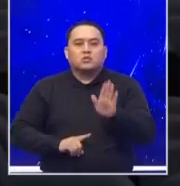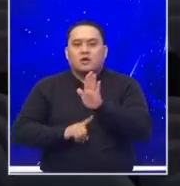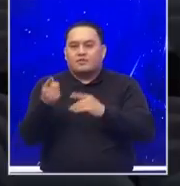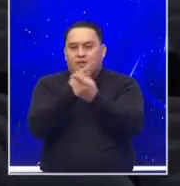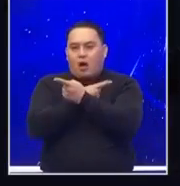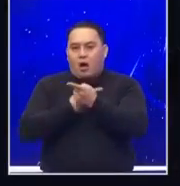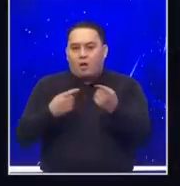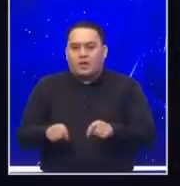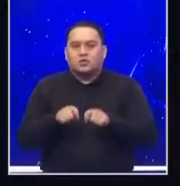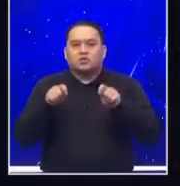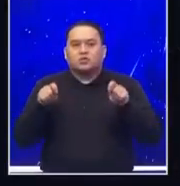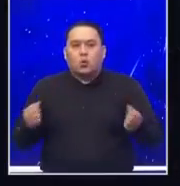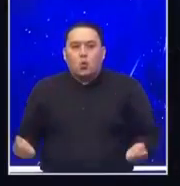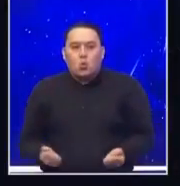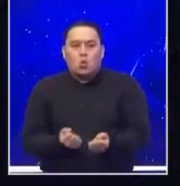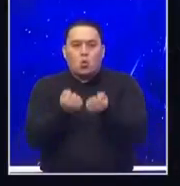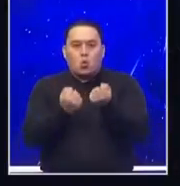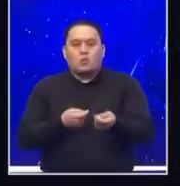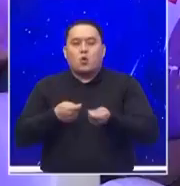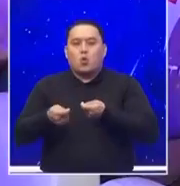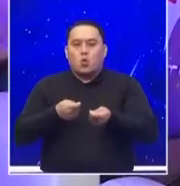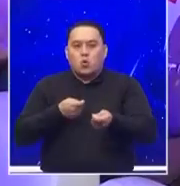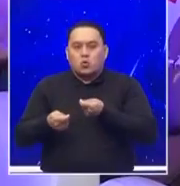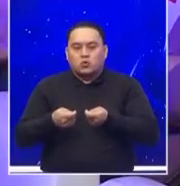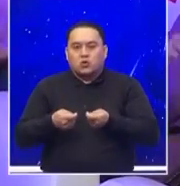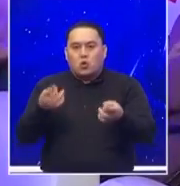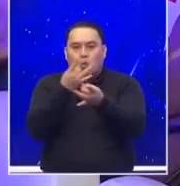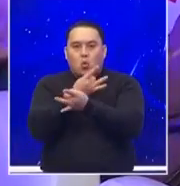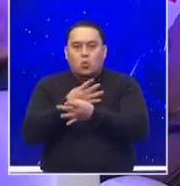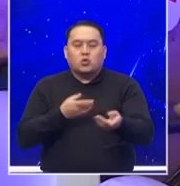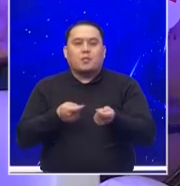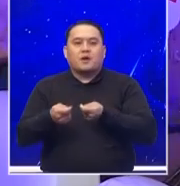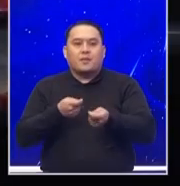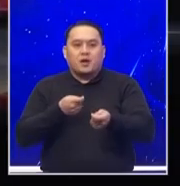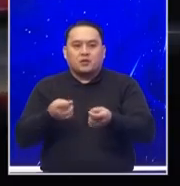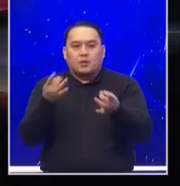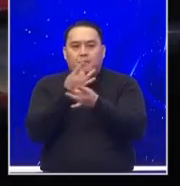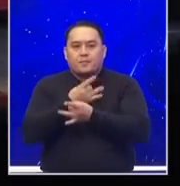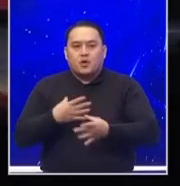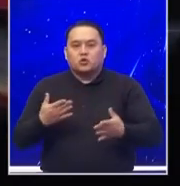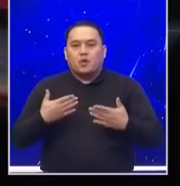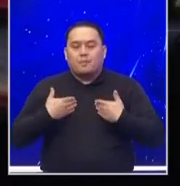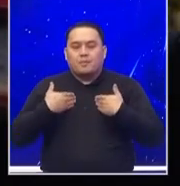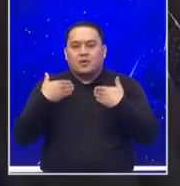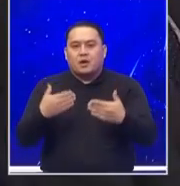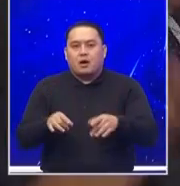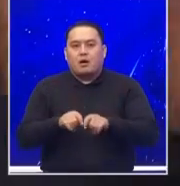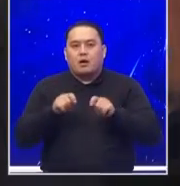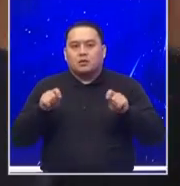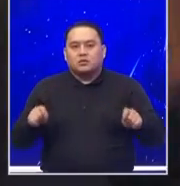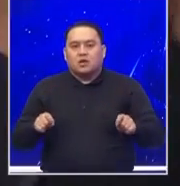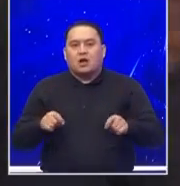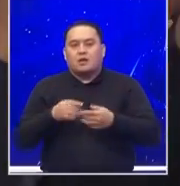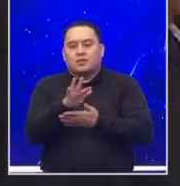саланың салтанатты жиынының қолдаушысы өңір басшысы, ұйытқысы мәдениет басқармасы. Мерейтойлық шаралар енді еліміздің өзге